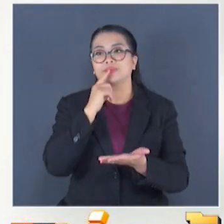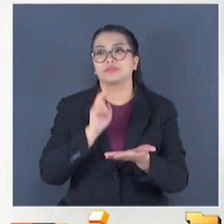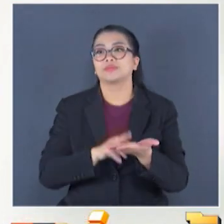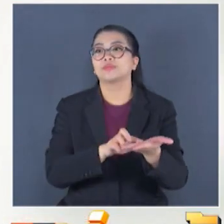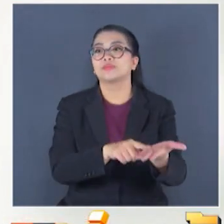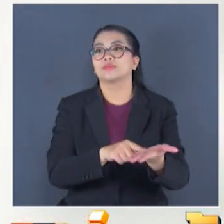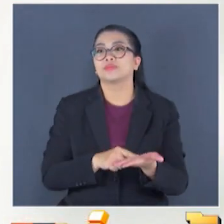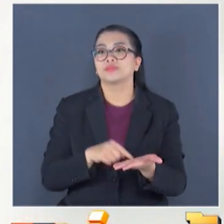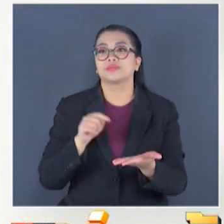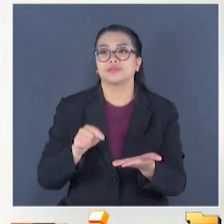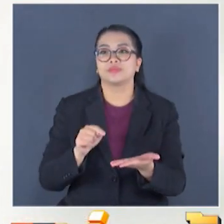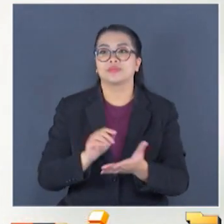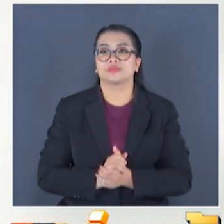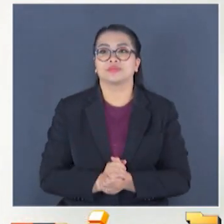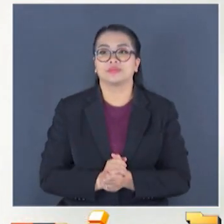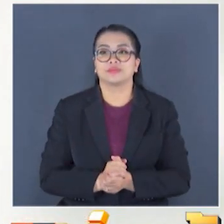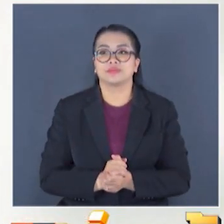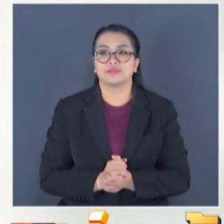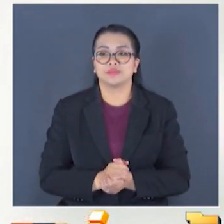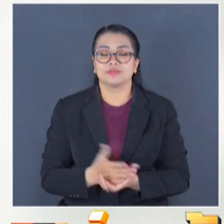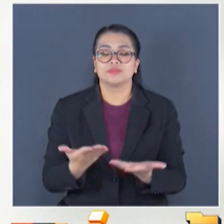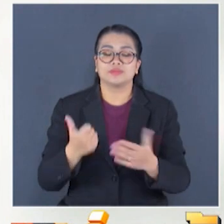ering